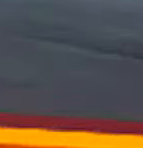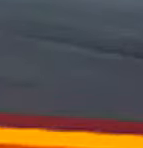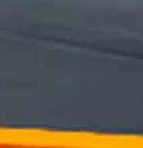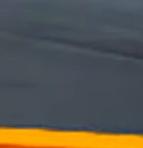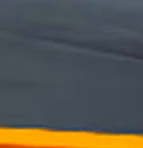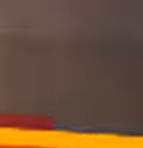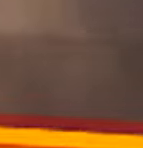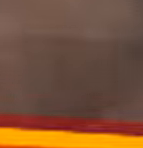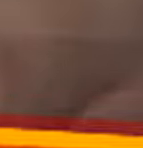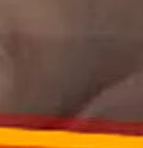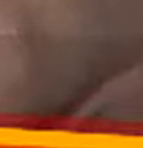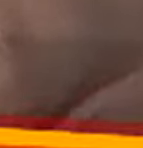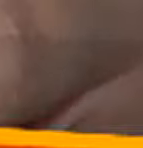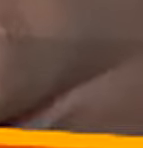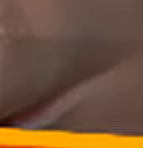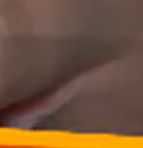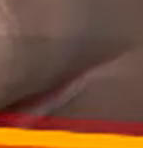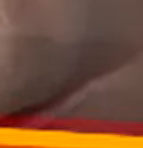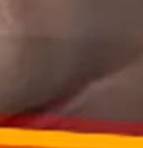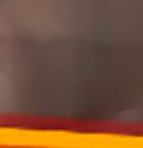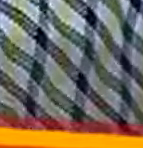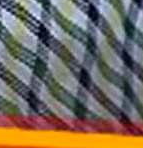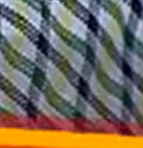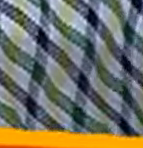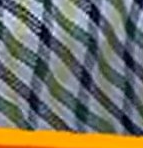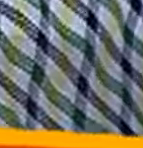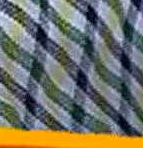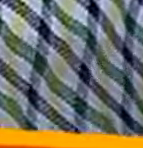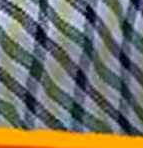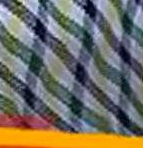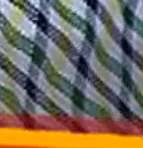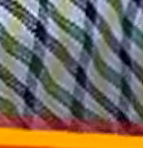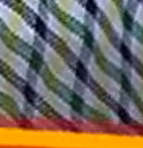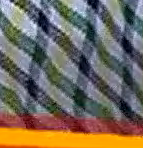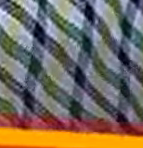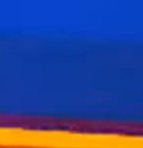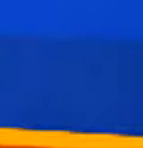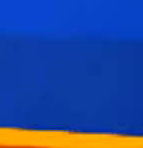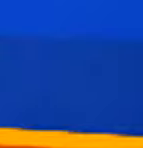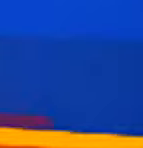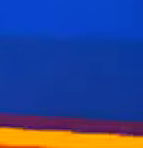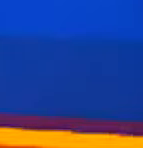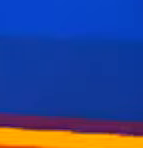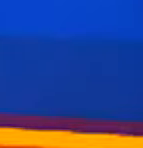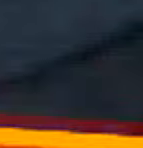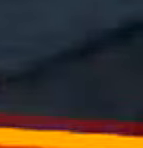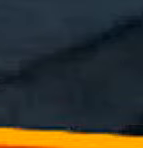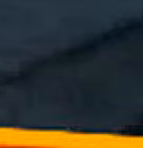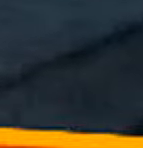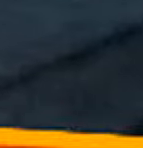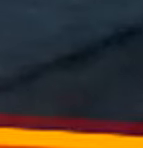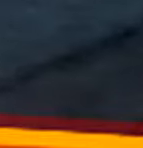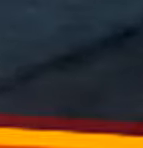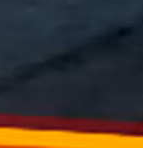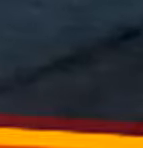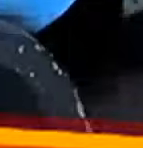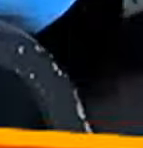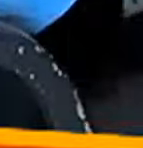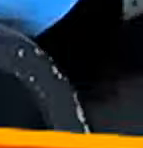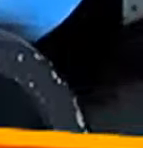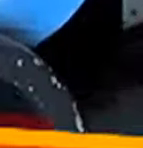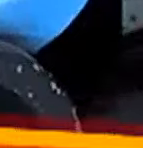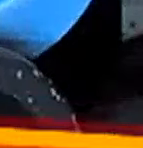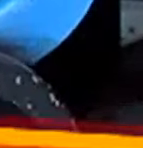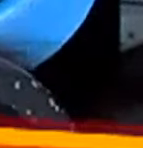Susunod, News 5 exclusive. Grade 7 student sa Quezon City, 5 beses umanong ginahasa